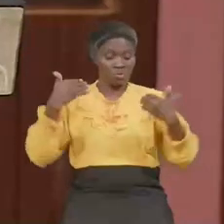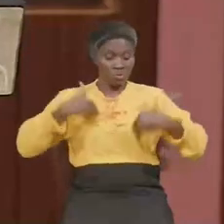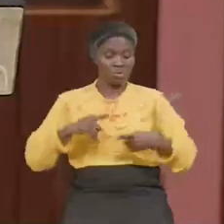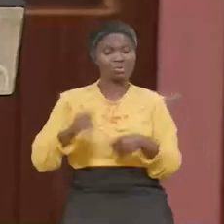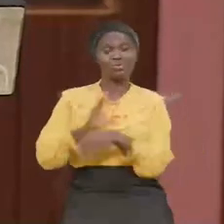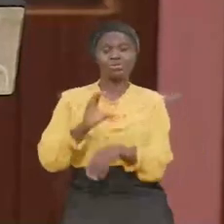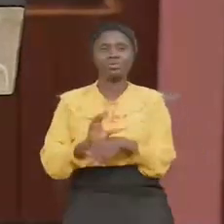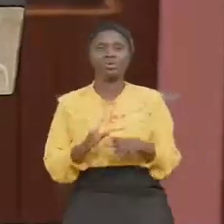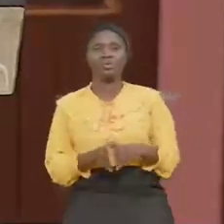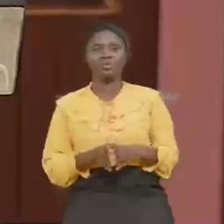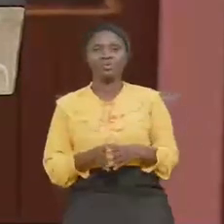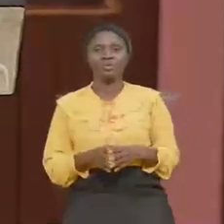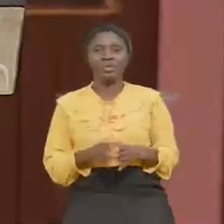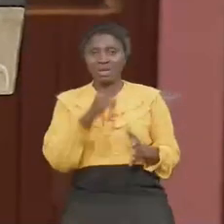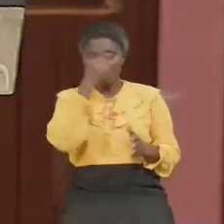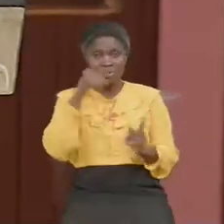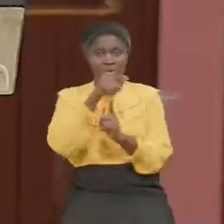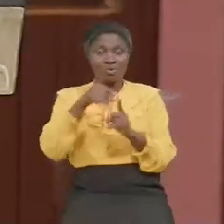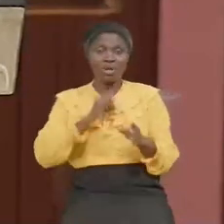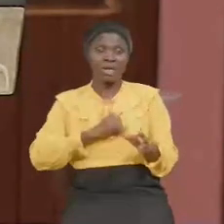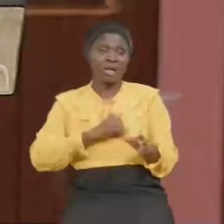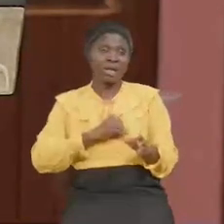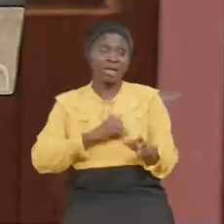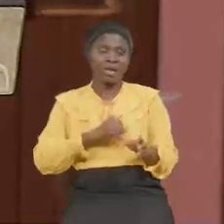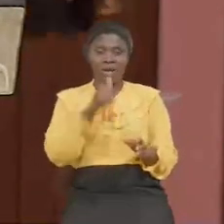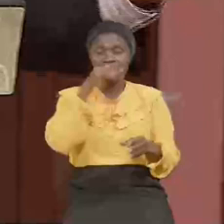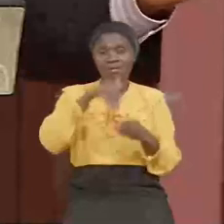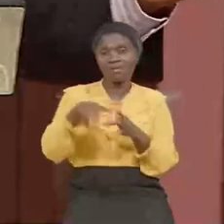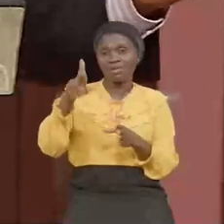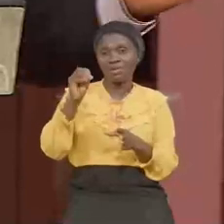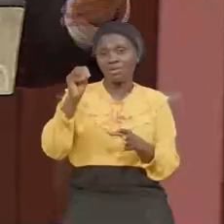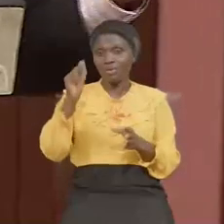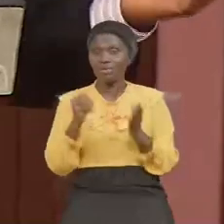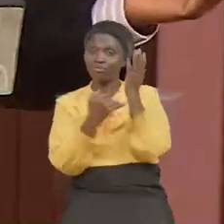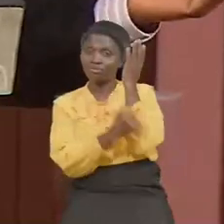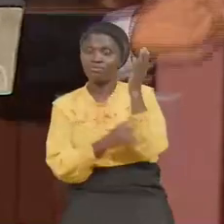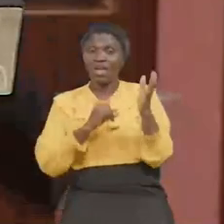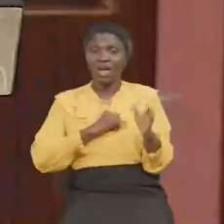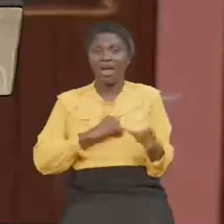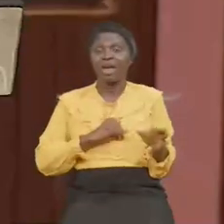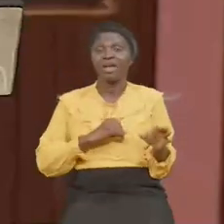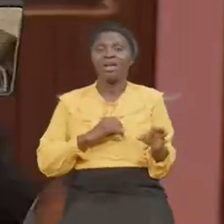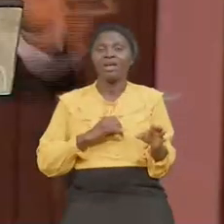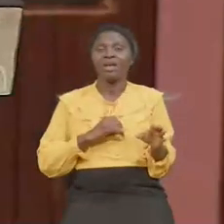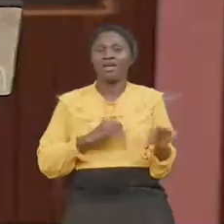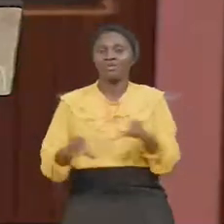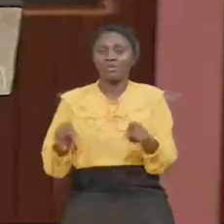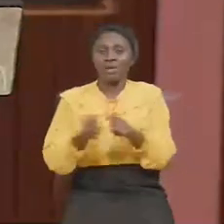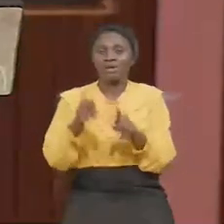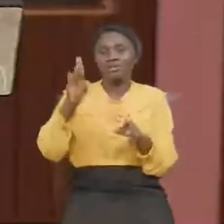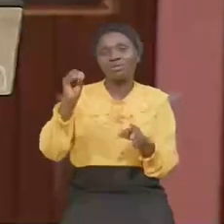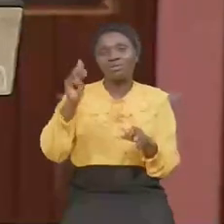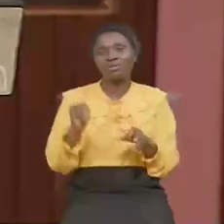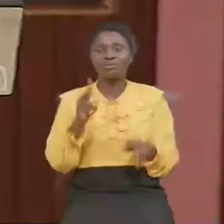que quand je suis à Rome, je fais comme une romaine. Quand je suis à la vie profonde, je m'habille comme la vie profonde. Et quand je